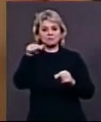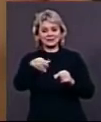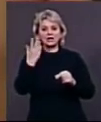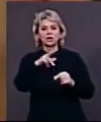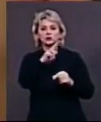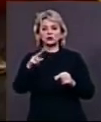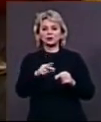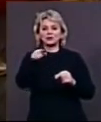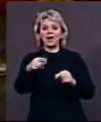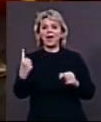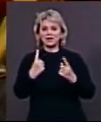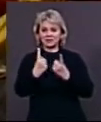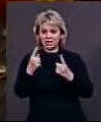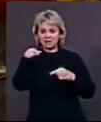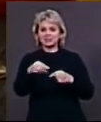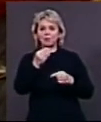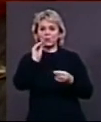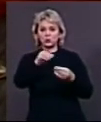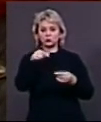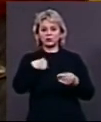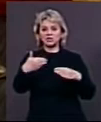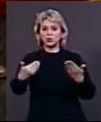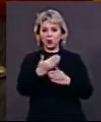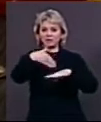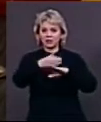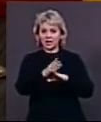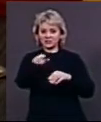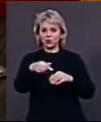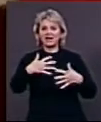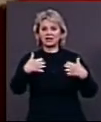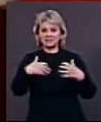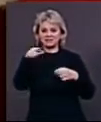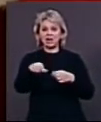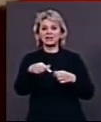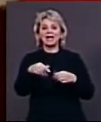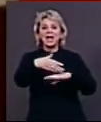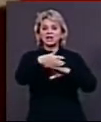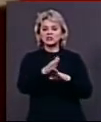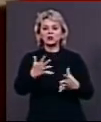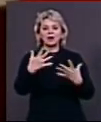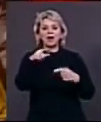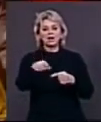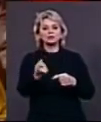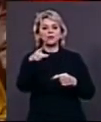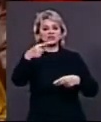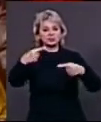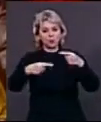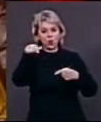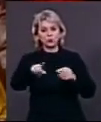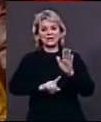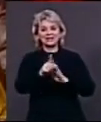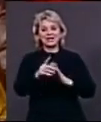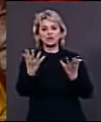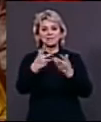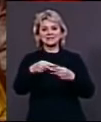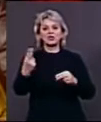когда кто-то из одноклассников плюнул мне в новый кроссовок в раздевалке. Кроссовки, кажется, породили раздор и запустили